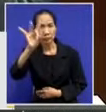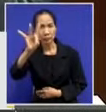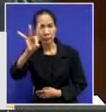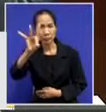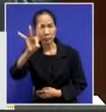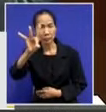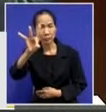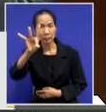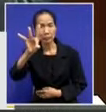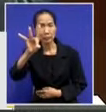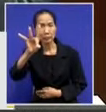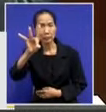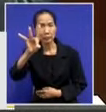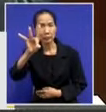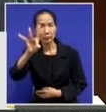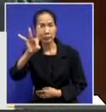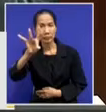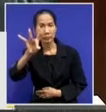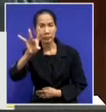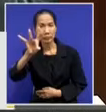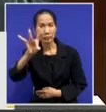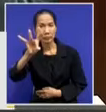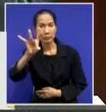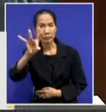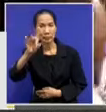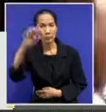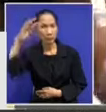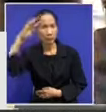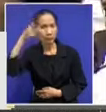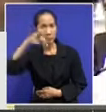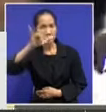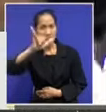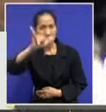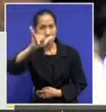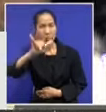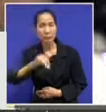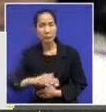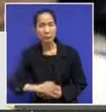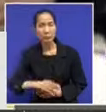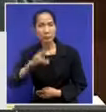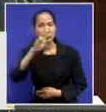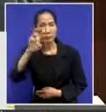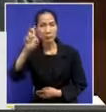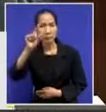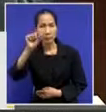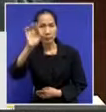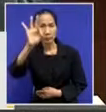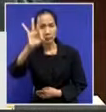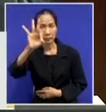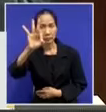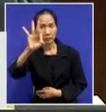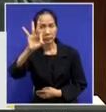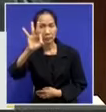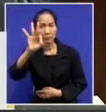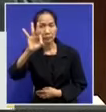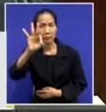628นายสิทธิ์เลิศไกร พลเอกประยุทธ์จันทร์โอชาครับ 629